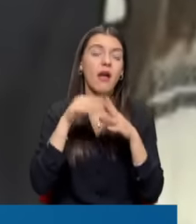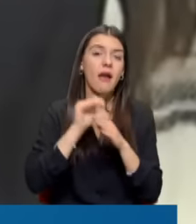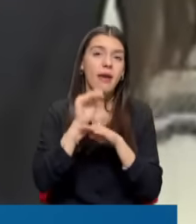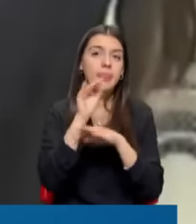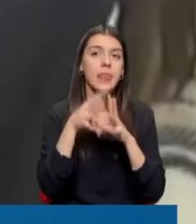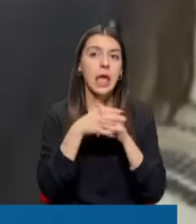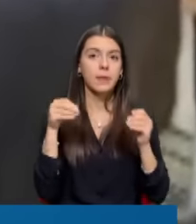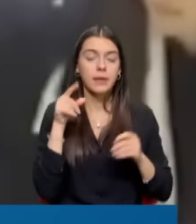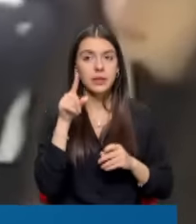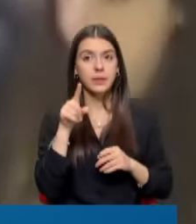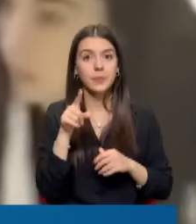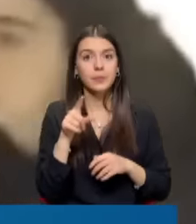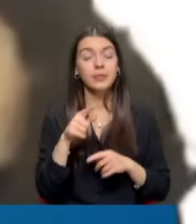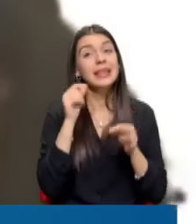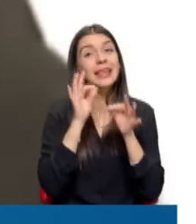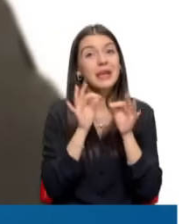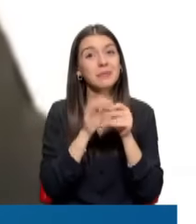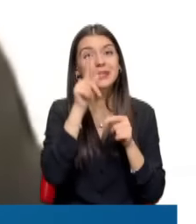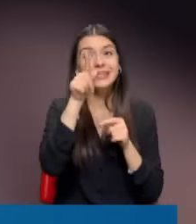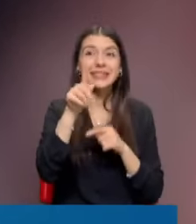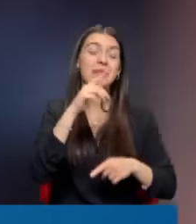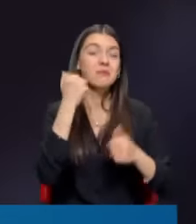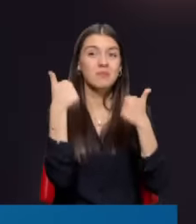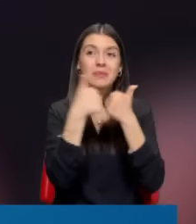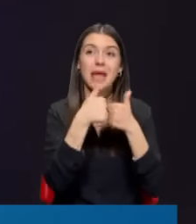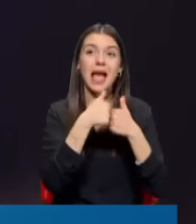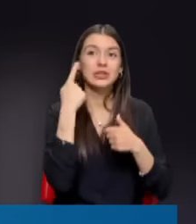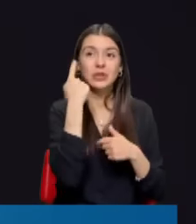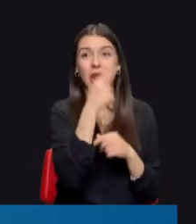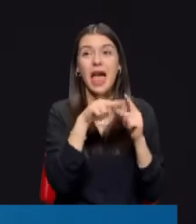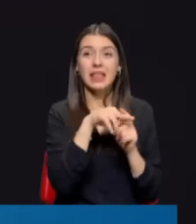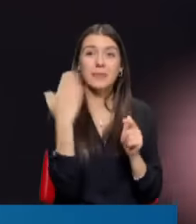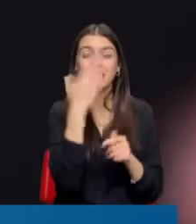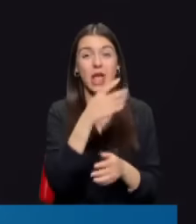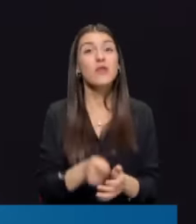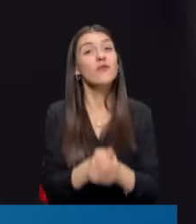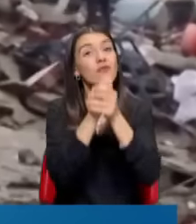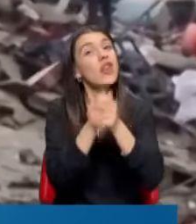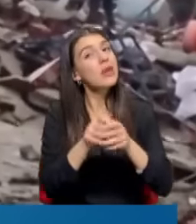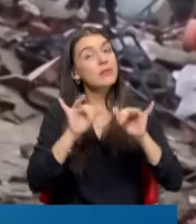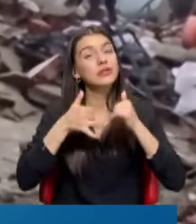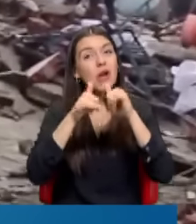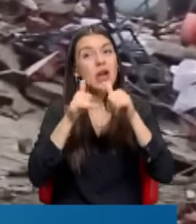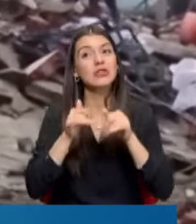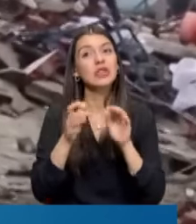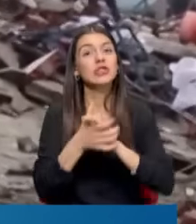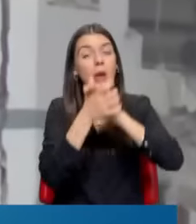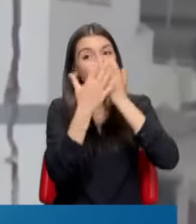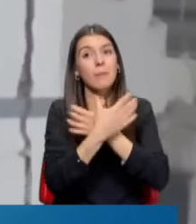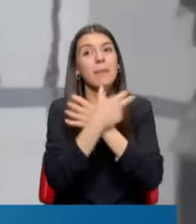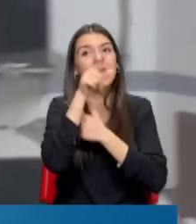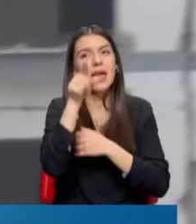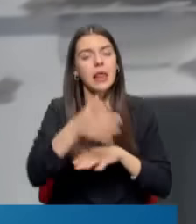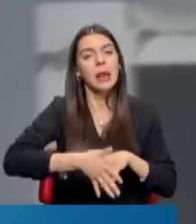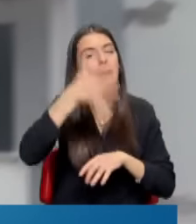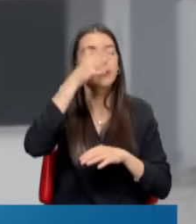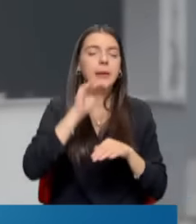Kıbrıs Türk Cumhuriyeti'nden Adıyaman'a turnuvaya katılmak için giden voleybolcu Şampiyon Melekler de o binada yaşamını